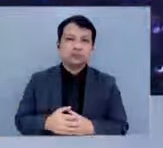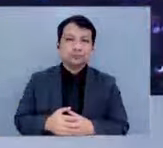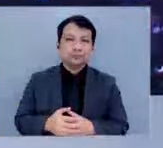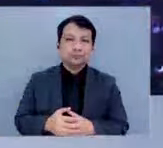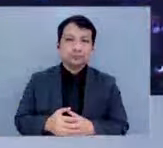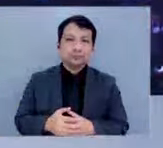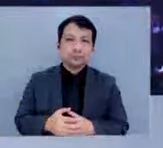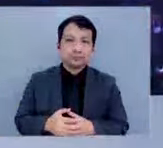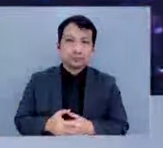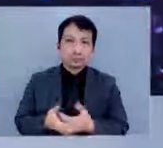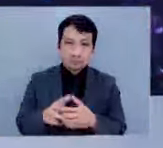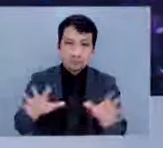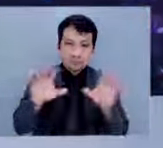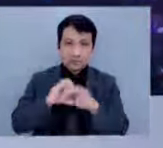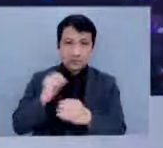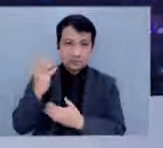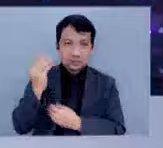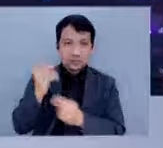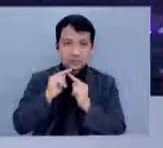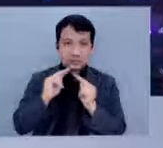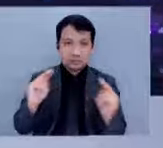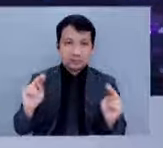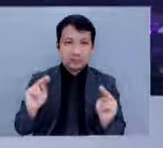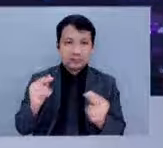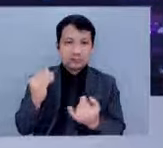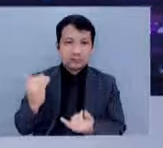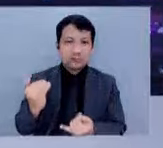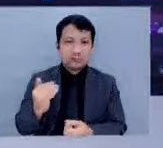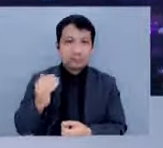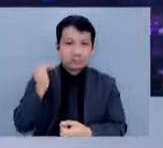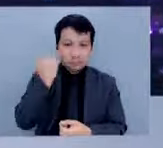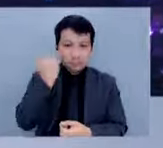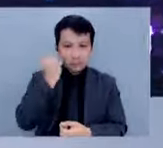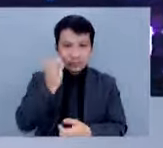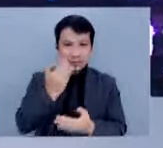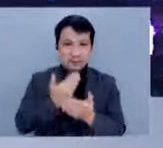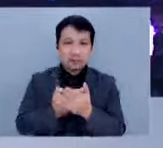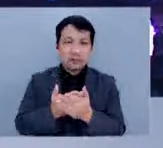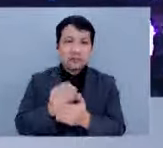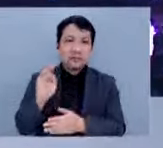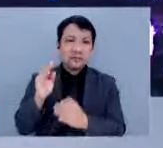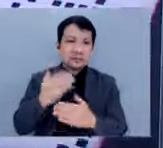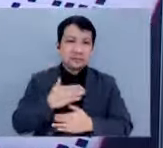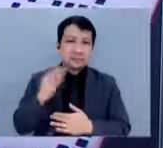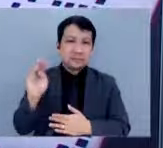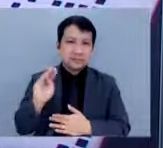At yan ang latest and hottest sa Showbiz Tonight. Ako si Janya Lipon. Happy Monday mga kapatid!